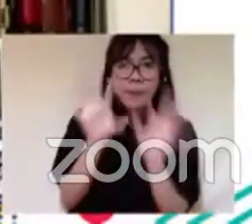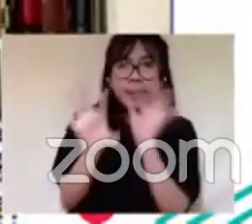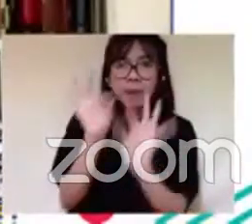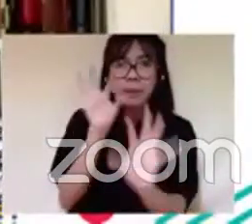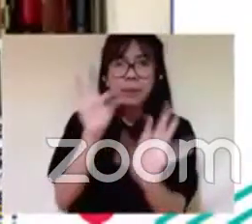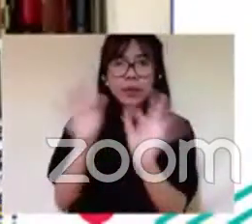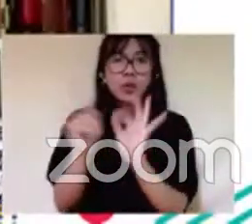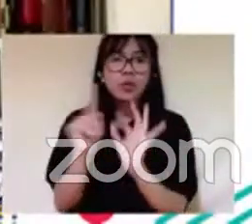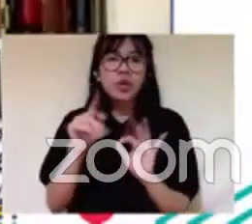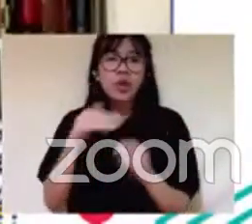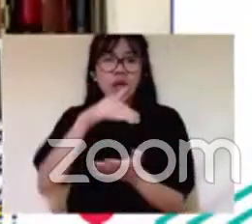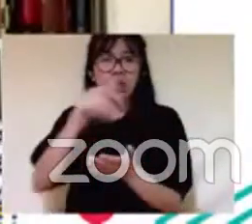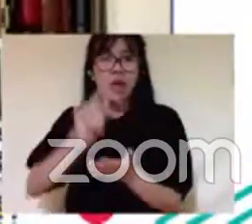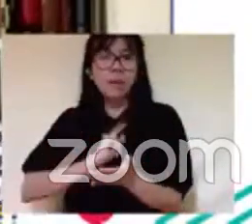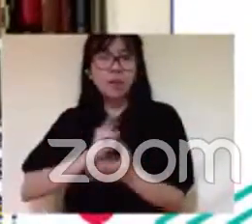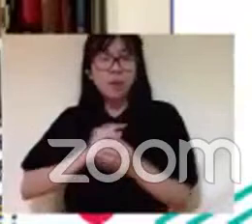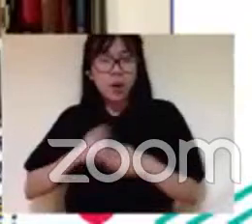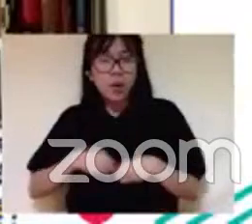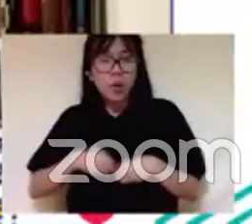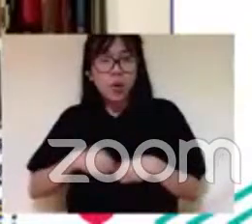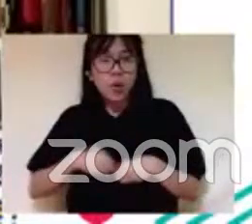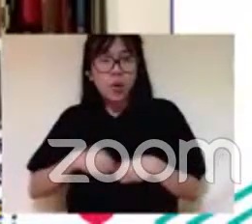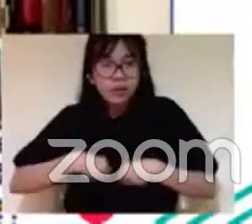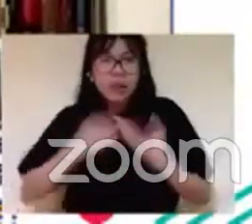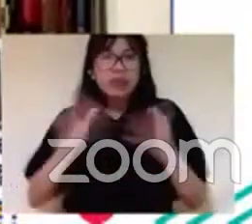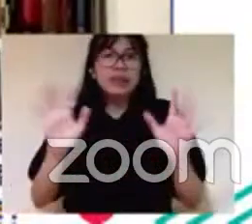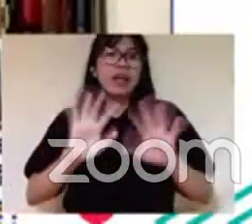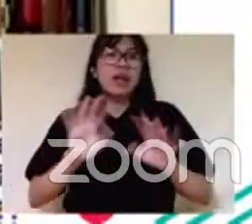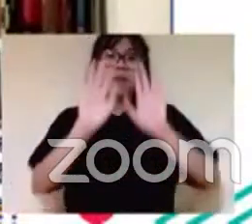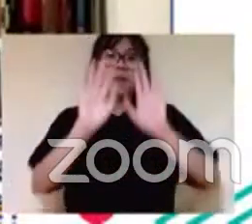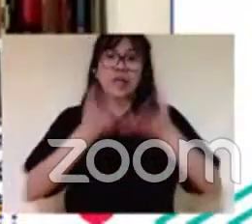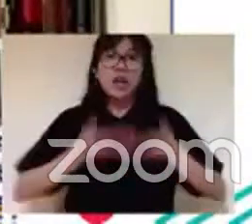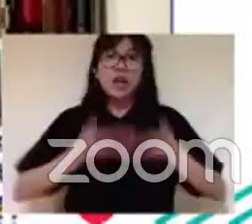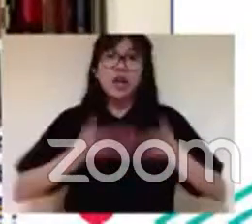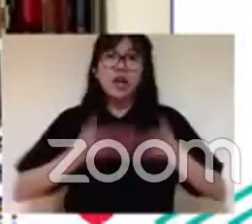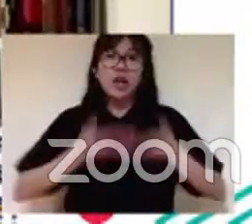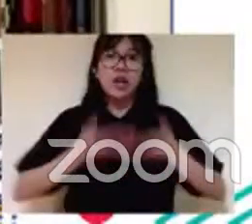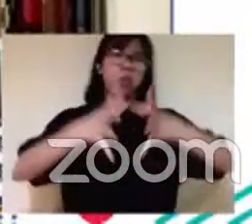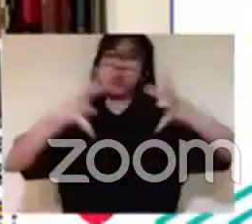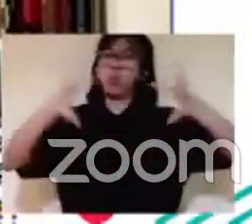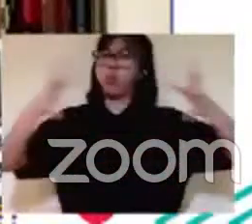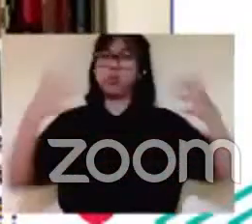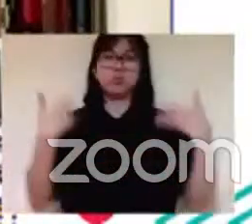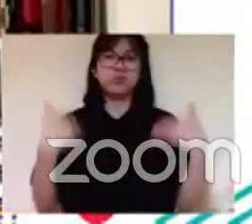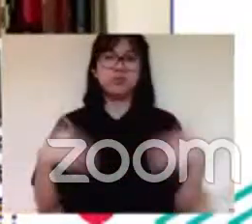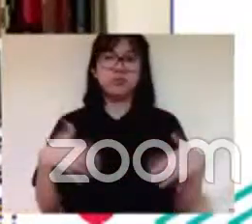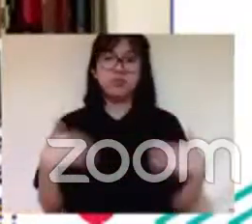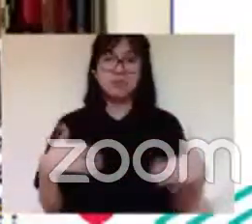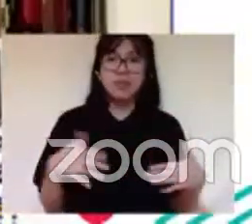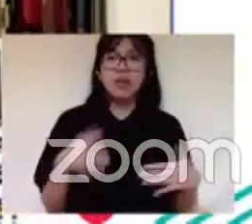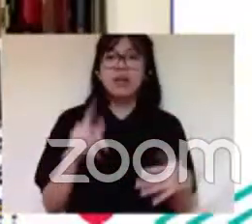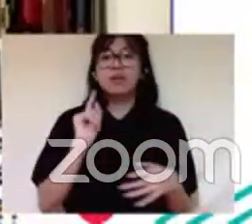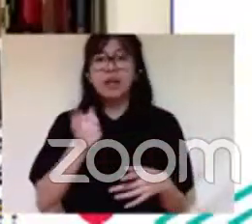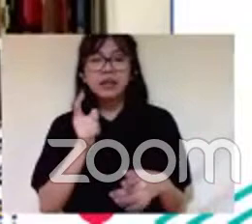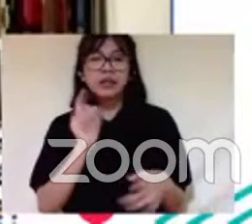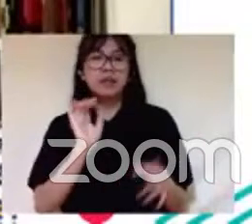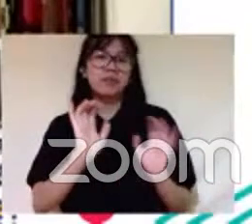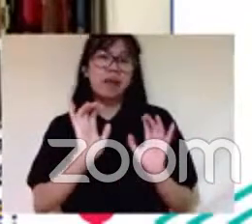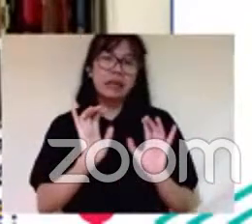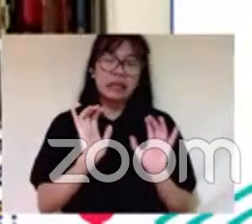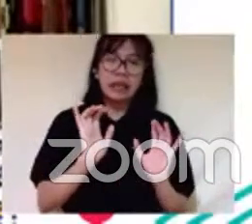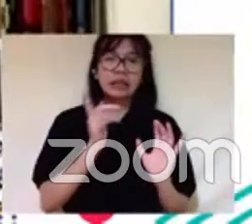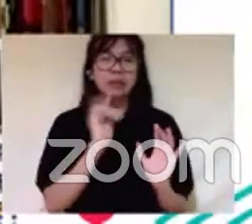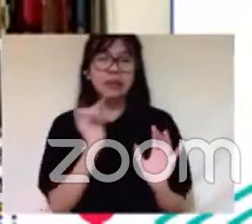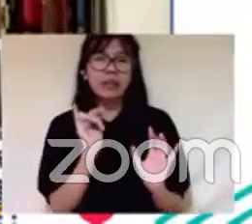pribadinya. Ingatlah bahwa social media itu sangat luas, jadi ada banyak tempat-tempat lain yang mungkin tidak memerlukan